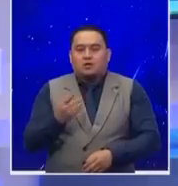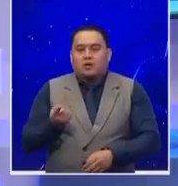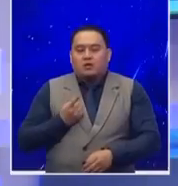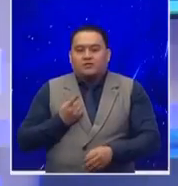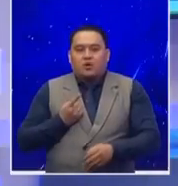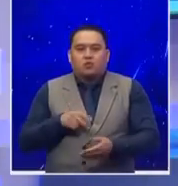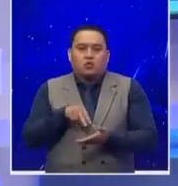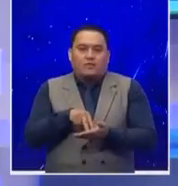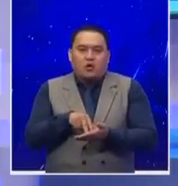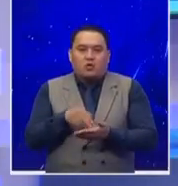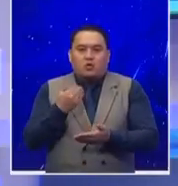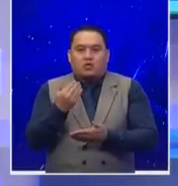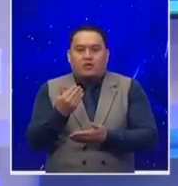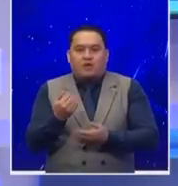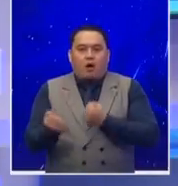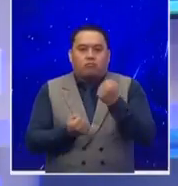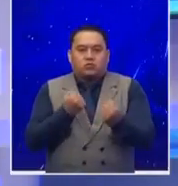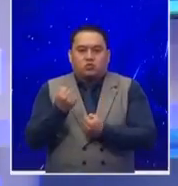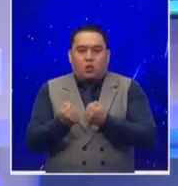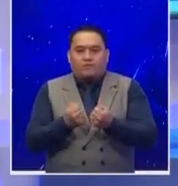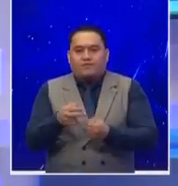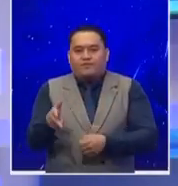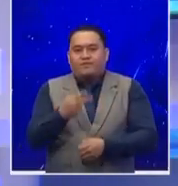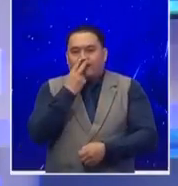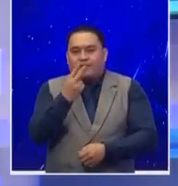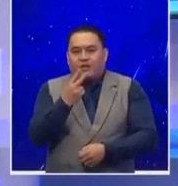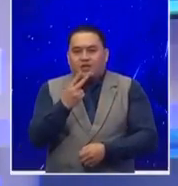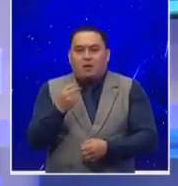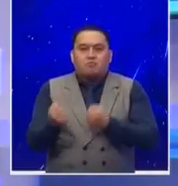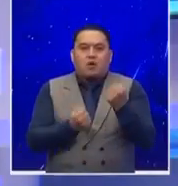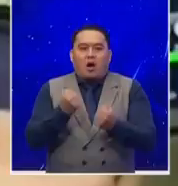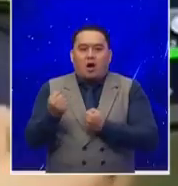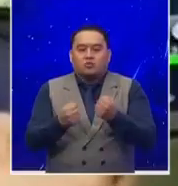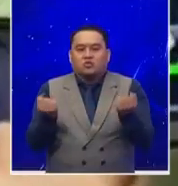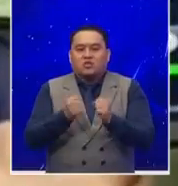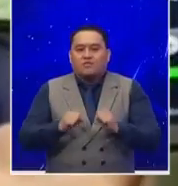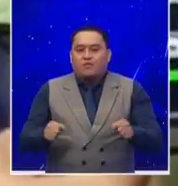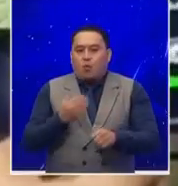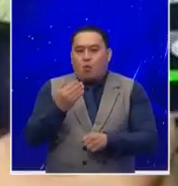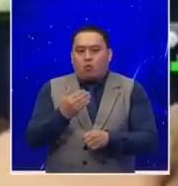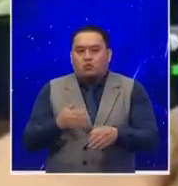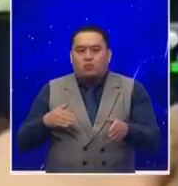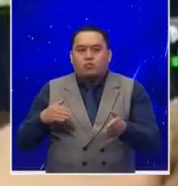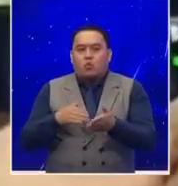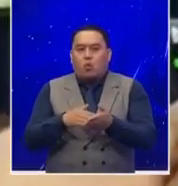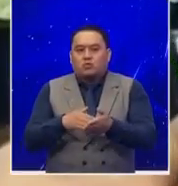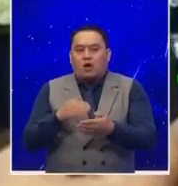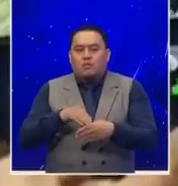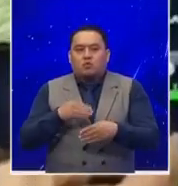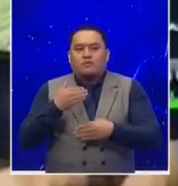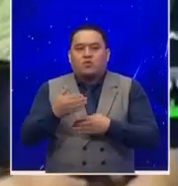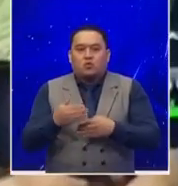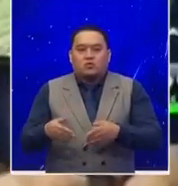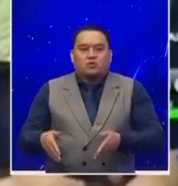на обочине, когда на них налетел автомобиль. На кадрах видно, как иномарка несется на скорости, ее заносит, а затем отбрасывает за